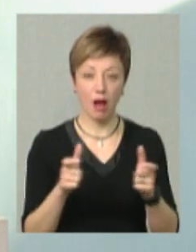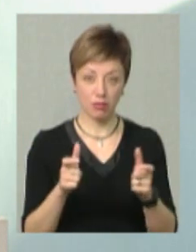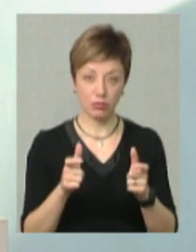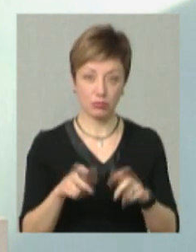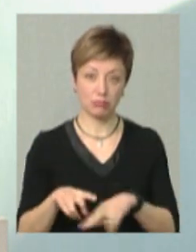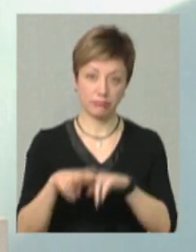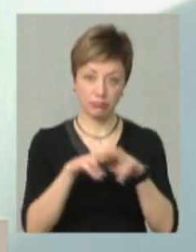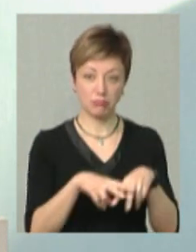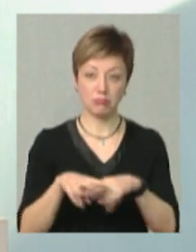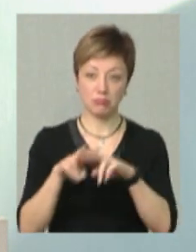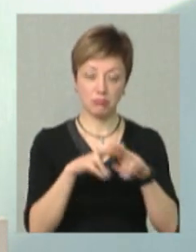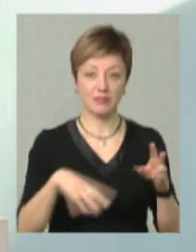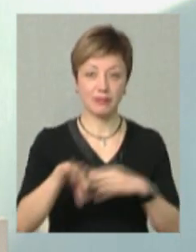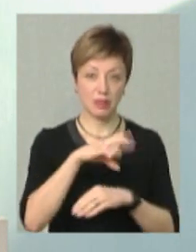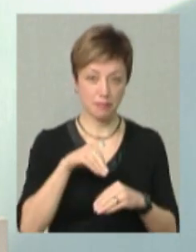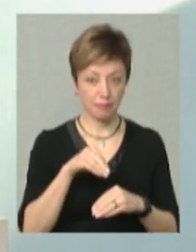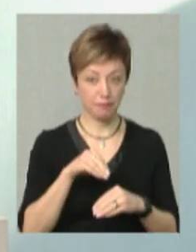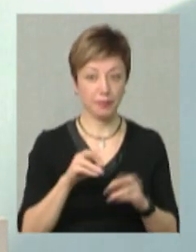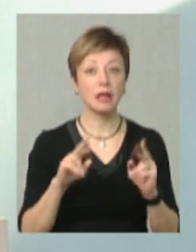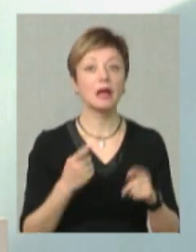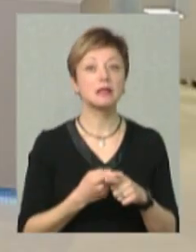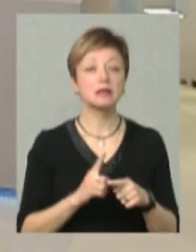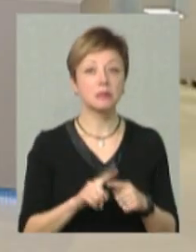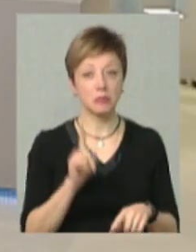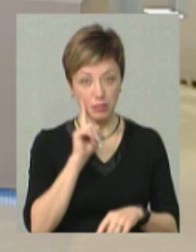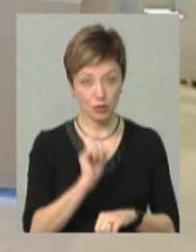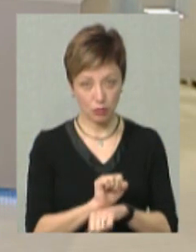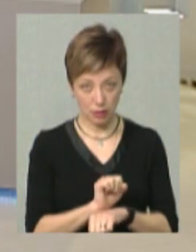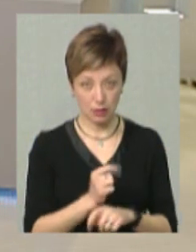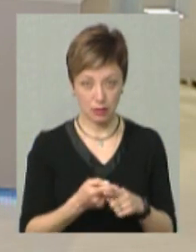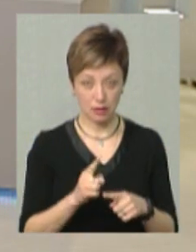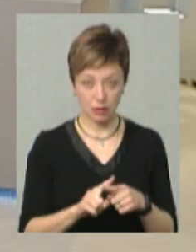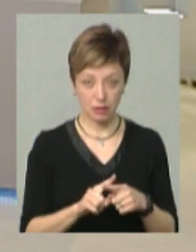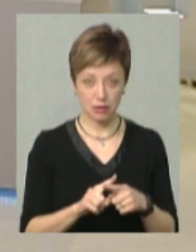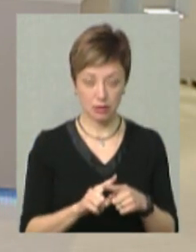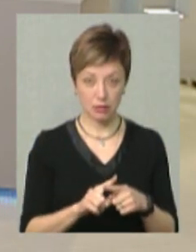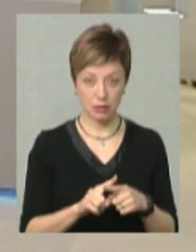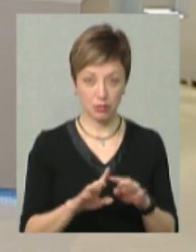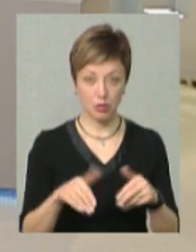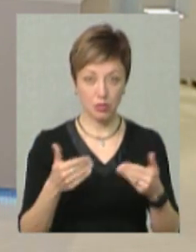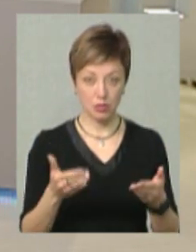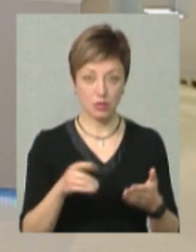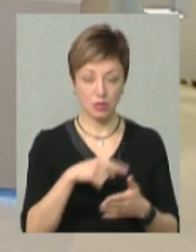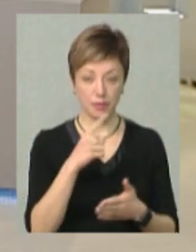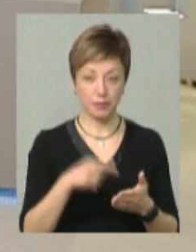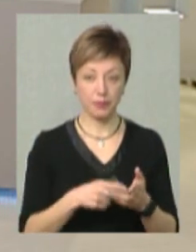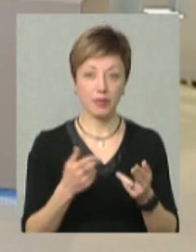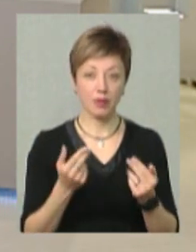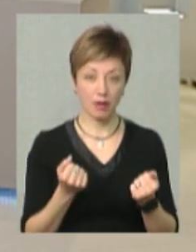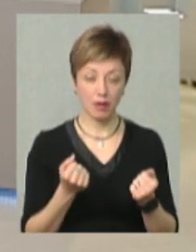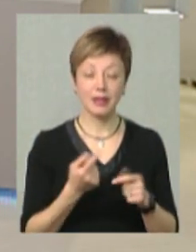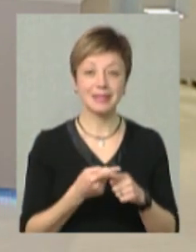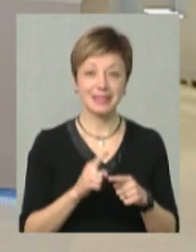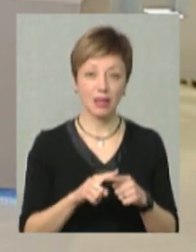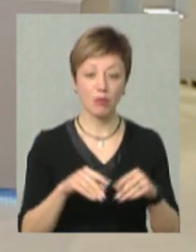пенсіонерам майже всім. Як з цим? Призупинили цю ініціативу? Ну, дана